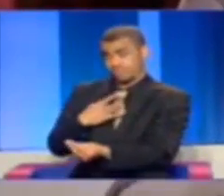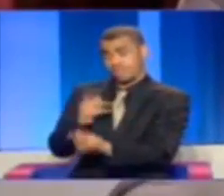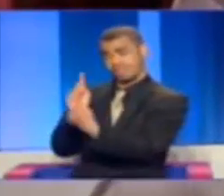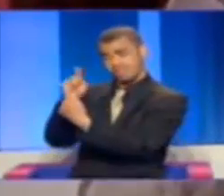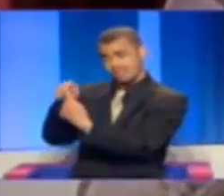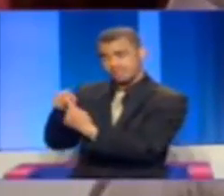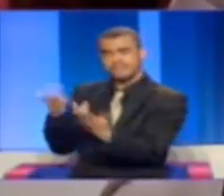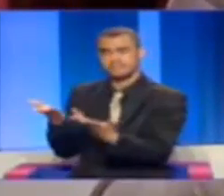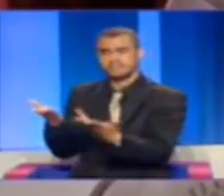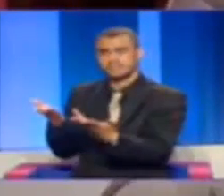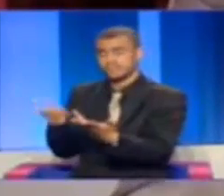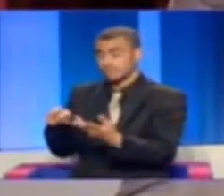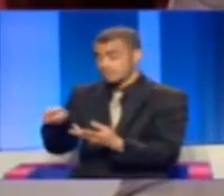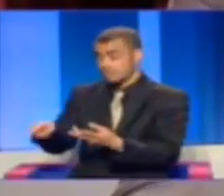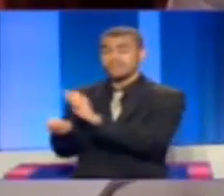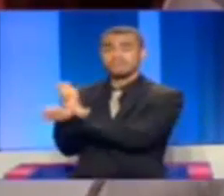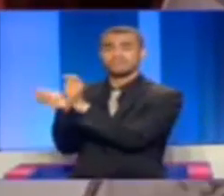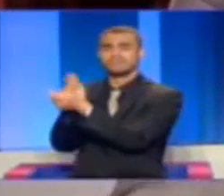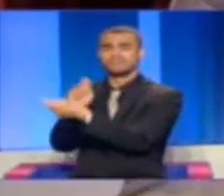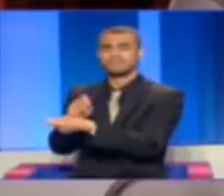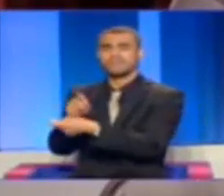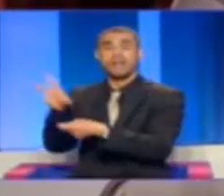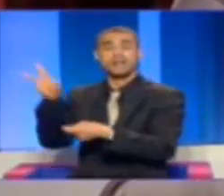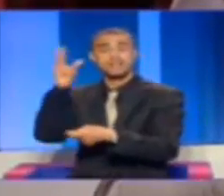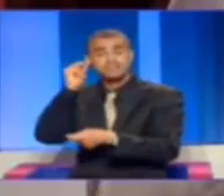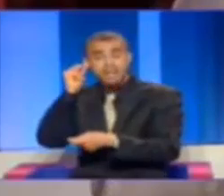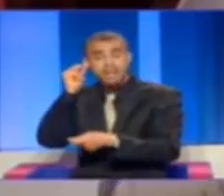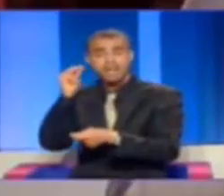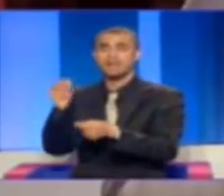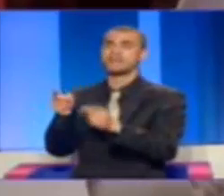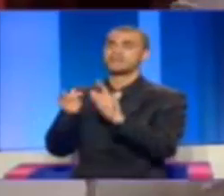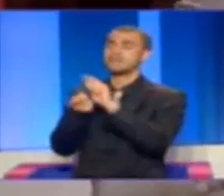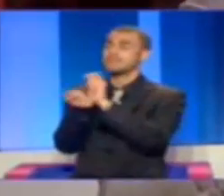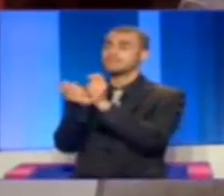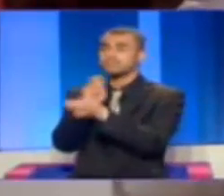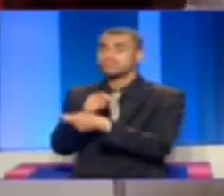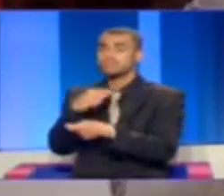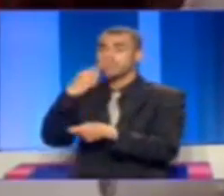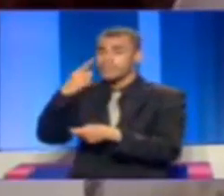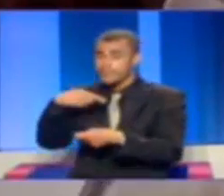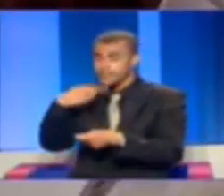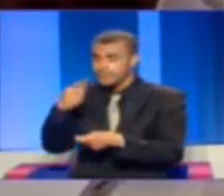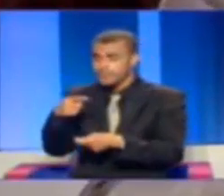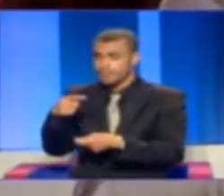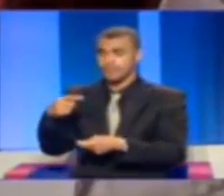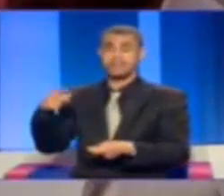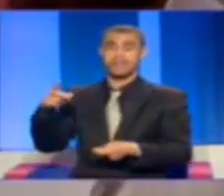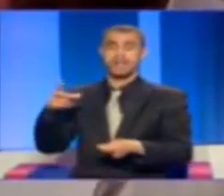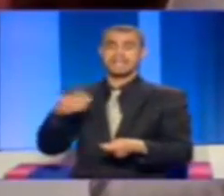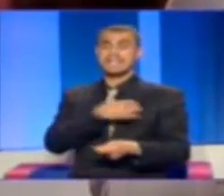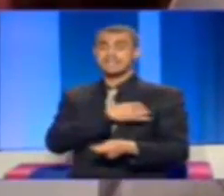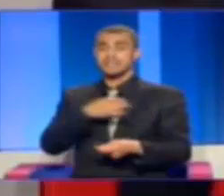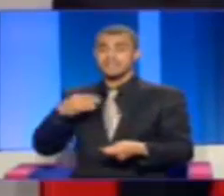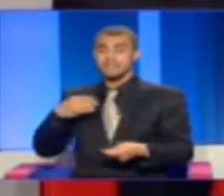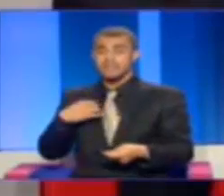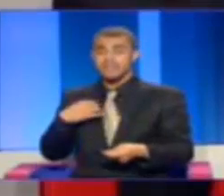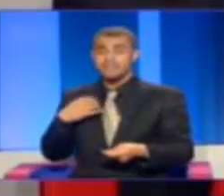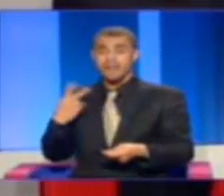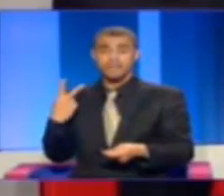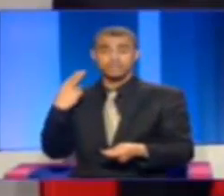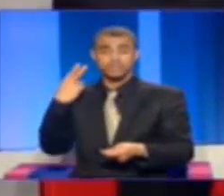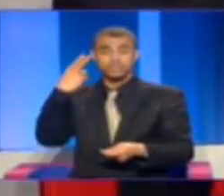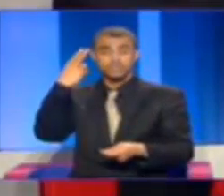طبعا الا تدارت في سن معينه عندنا نتائجها، مع العلم ان الطبيب الجراح ما كيعطينا